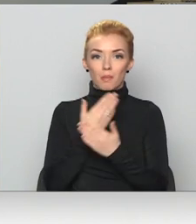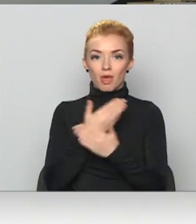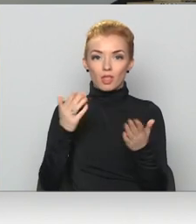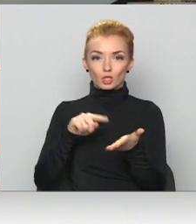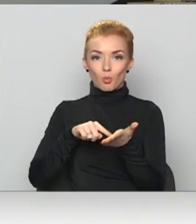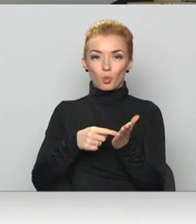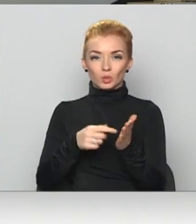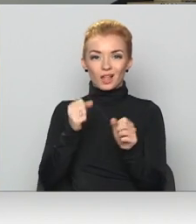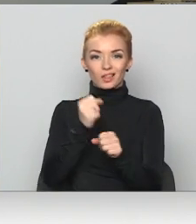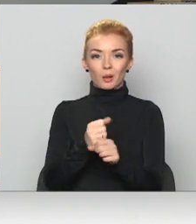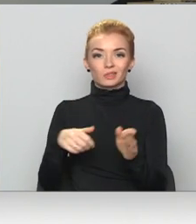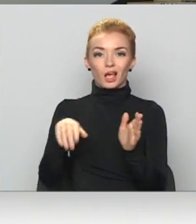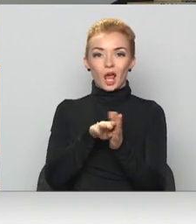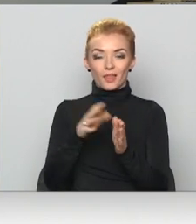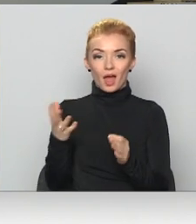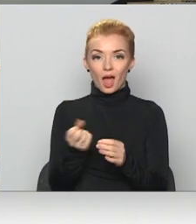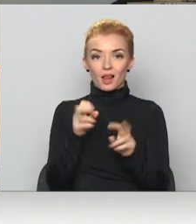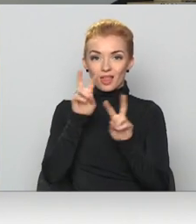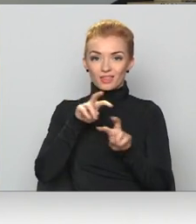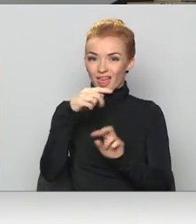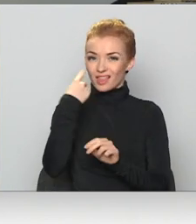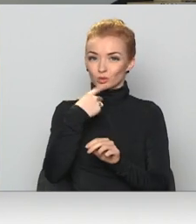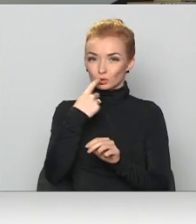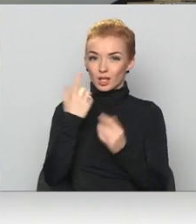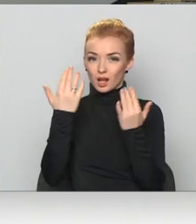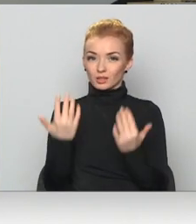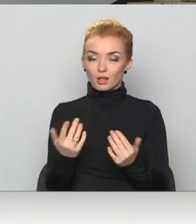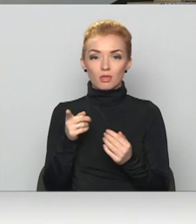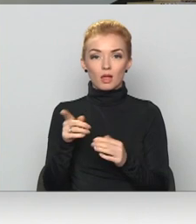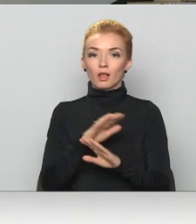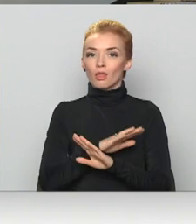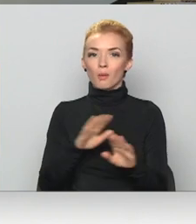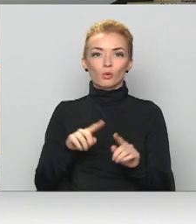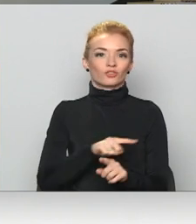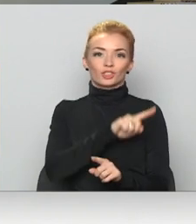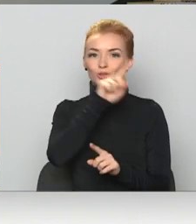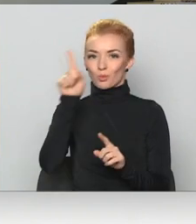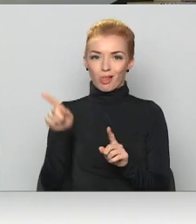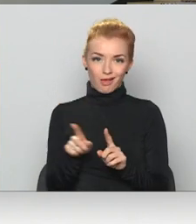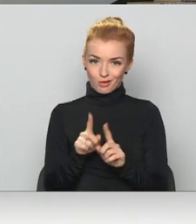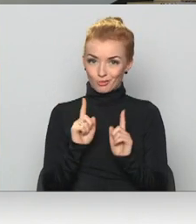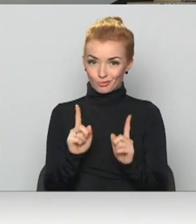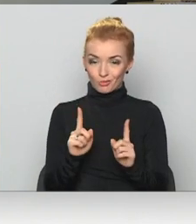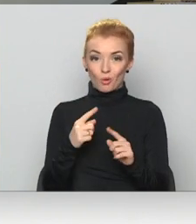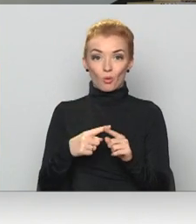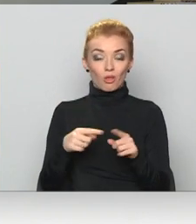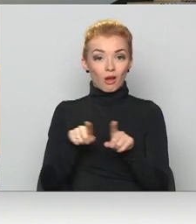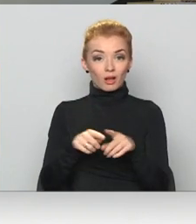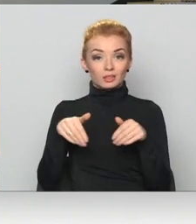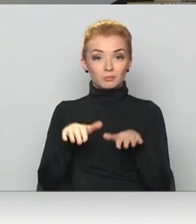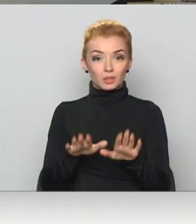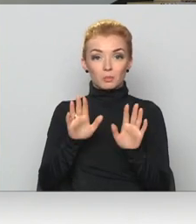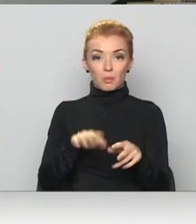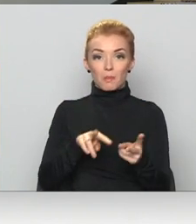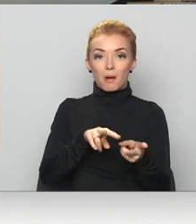proti darbs klātienē ar testa rezultātiem, tas arī nebūs mūžīgi. Un kā es tikko uzzināju, tiek spriests arī par